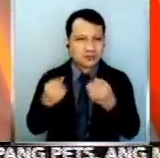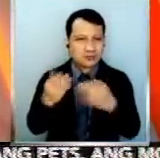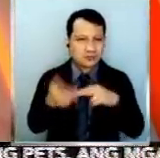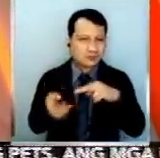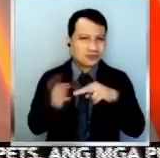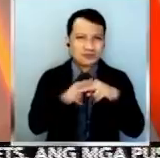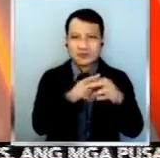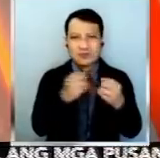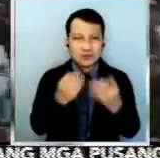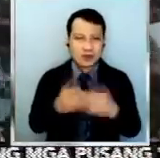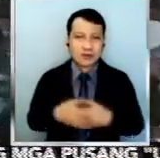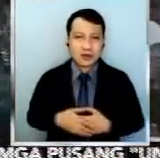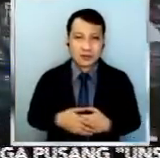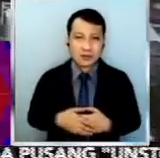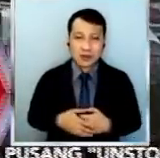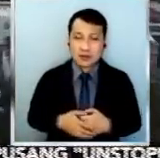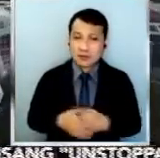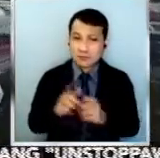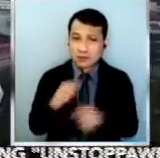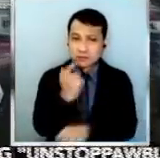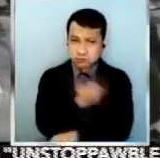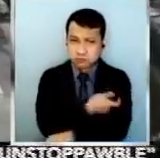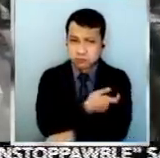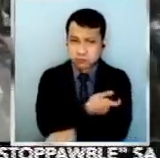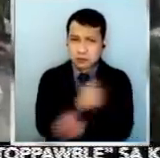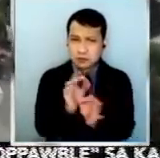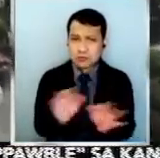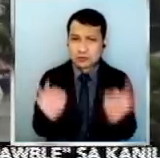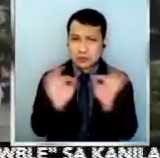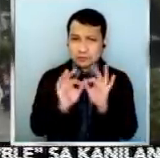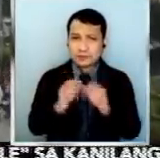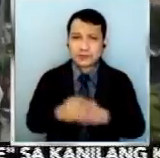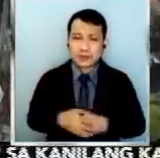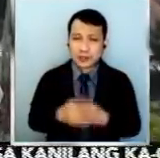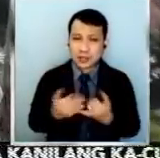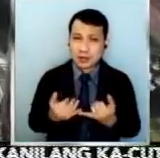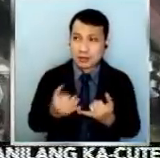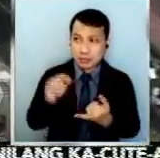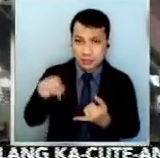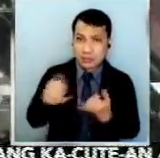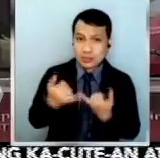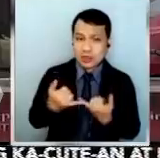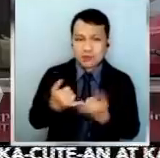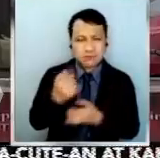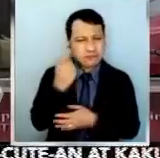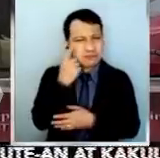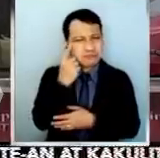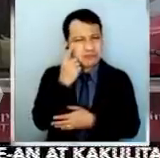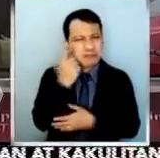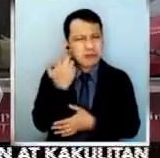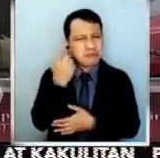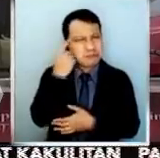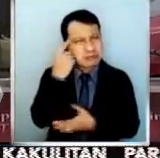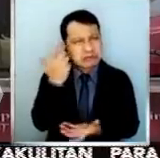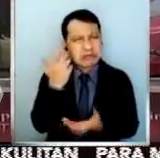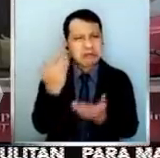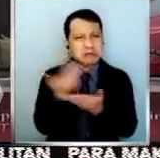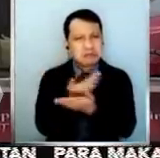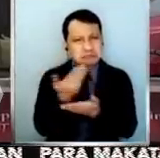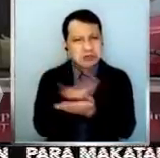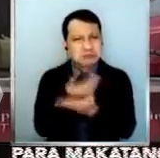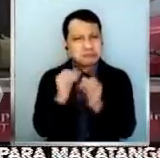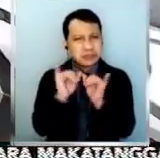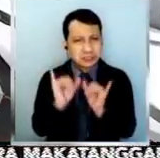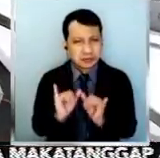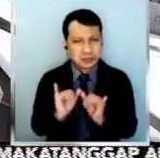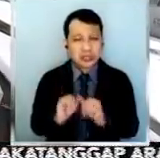po magpabakuna. Kaya raw may bagong estratehiyang pinag-aaralang ipatupad. Nauna nang sinabi ni Metro Manila